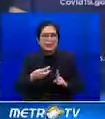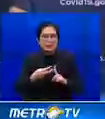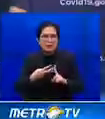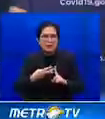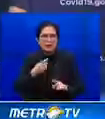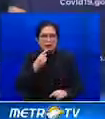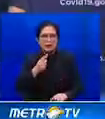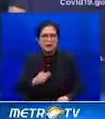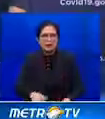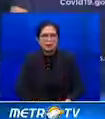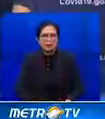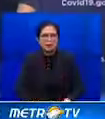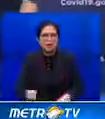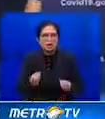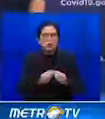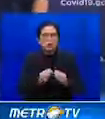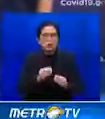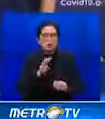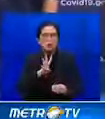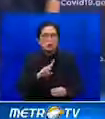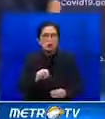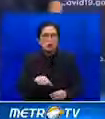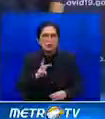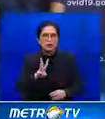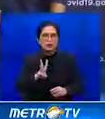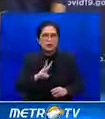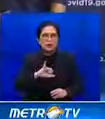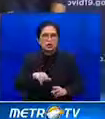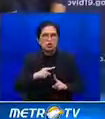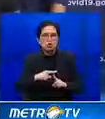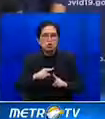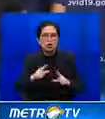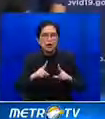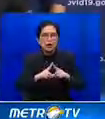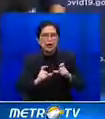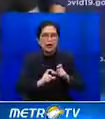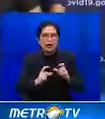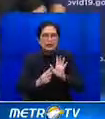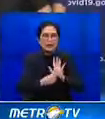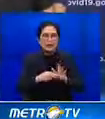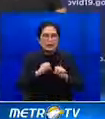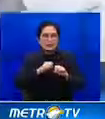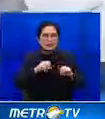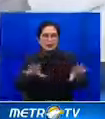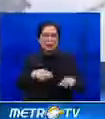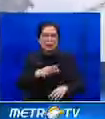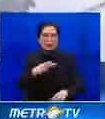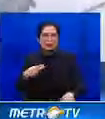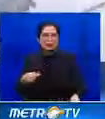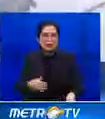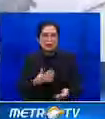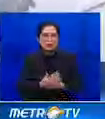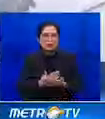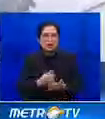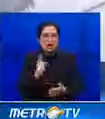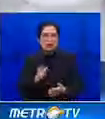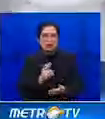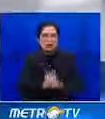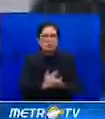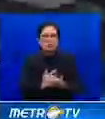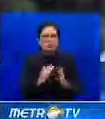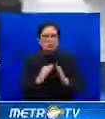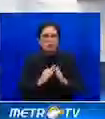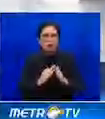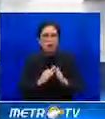mengatakan dengan total 4,3 juta ASN yang tersebar di Indonesia ASN diminta berdiam diri di rumah untuk